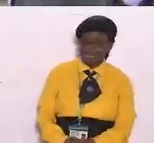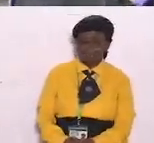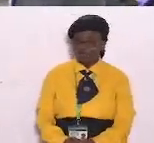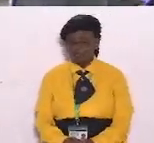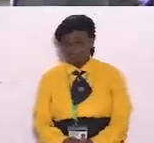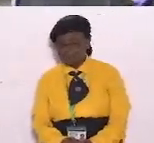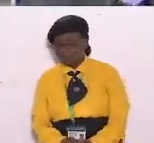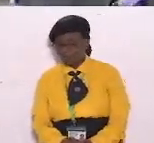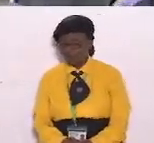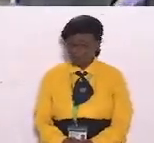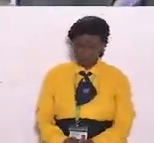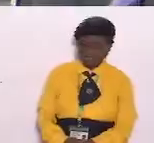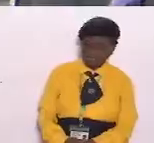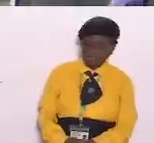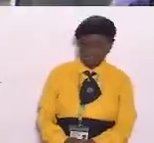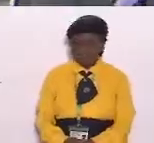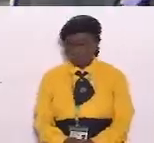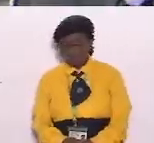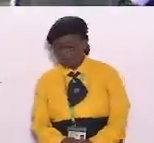de